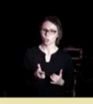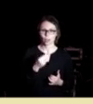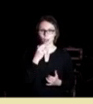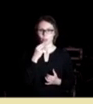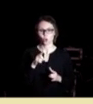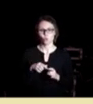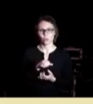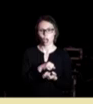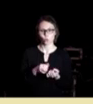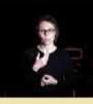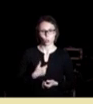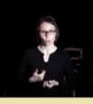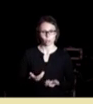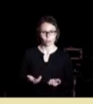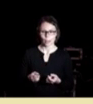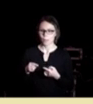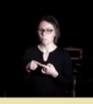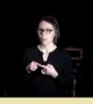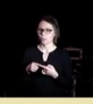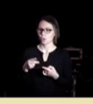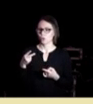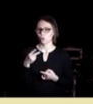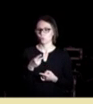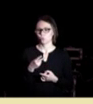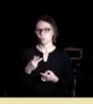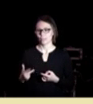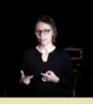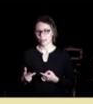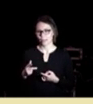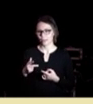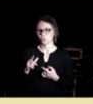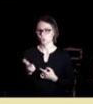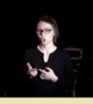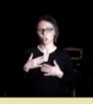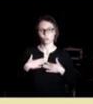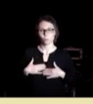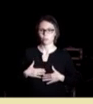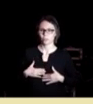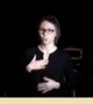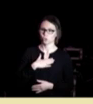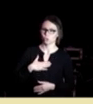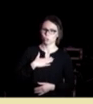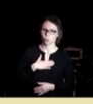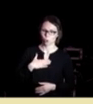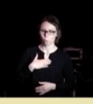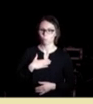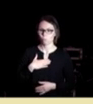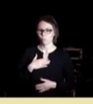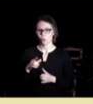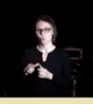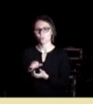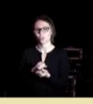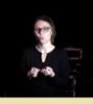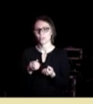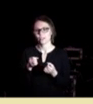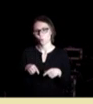kaller unaturlig død, mens 2/3 kan tilskrive somatisk sykdom. Med unaturlig